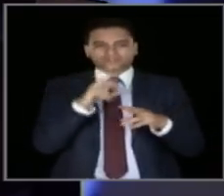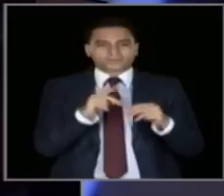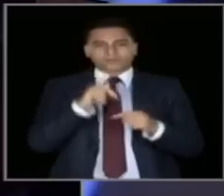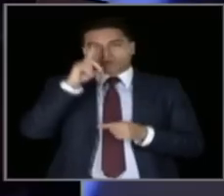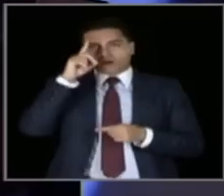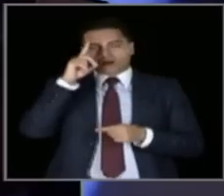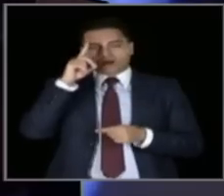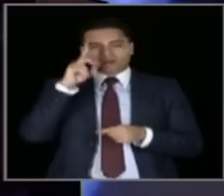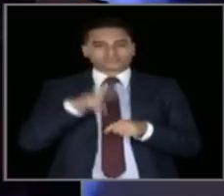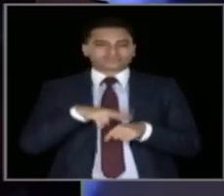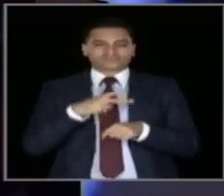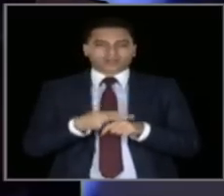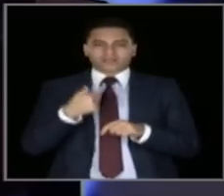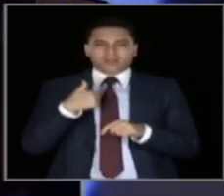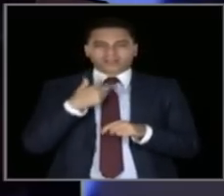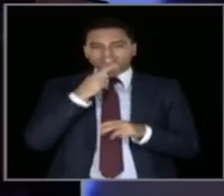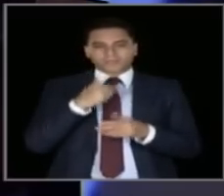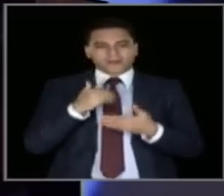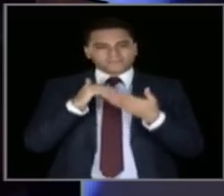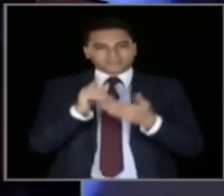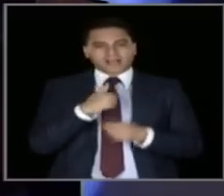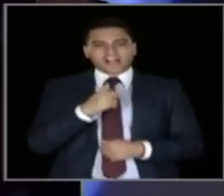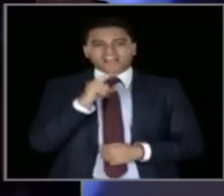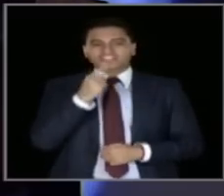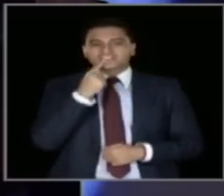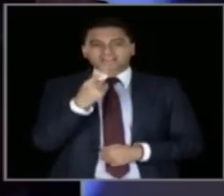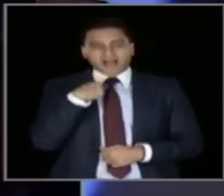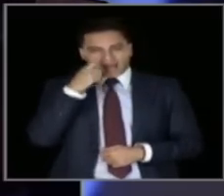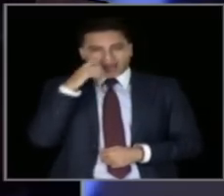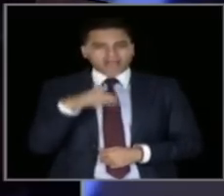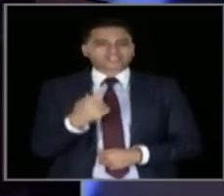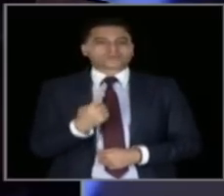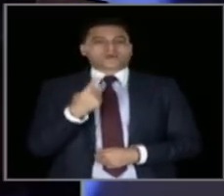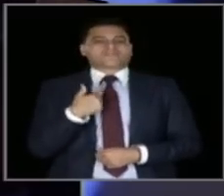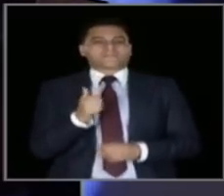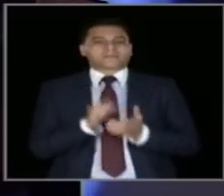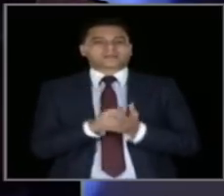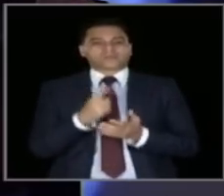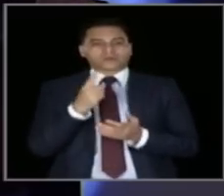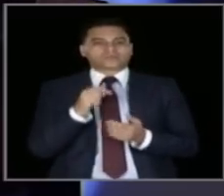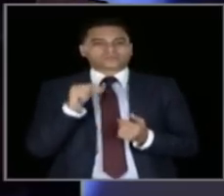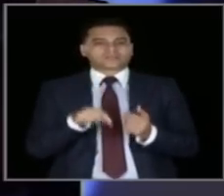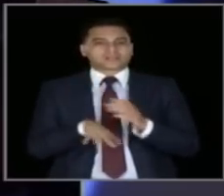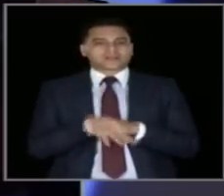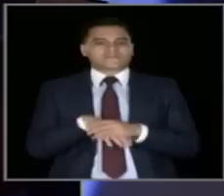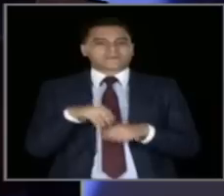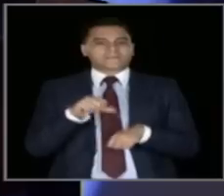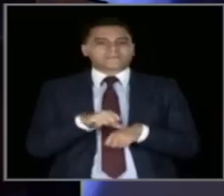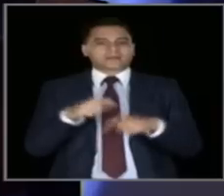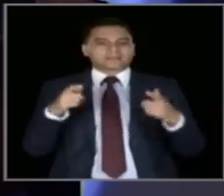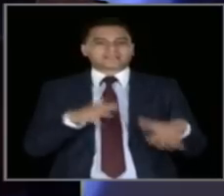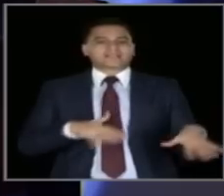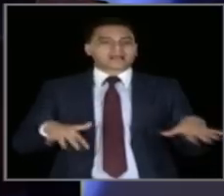ربنا قصرت في حقه. انا بقالي 20 سنه عايشه لوحدي في بيت لوحدي، وبقيت دلوقتي في المدينه لوحدي